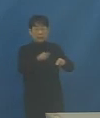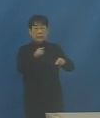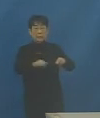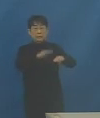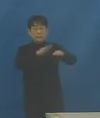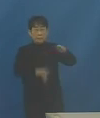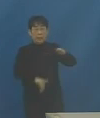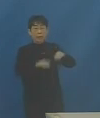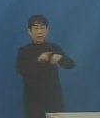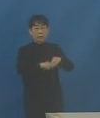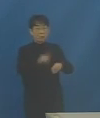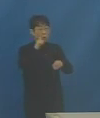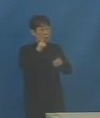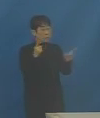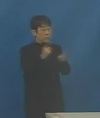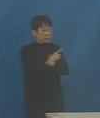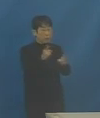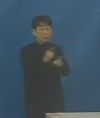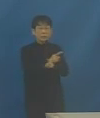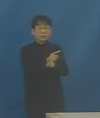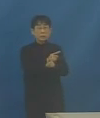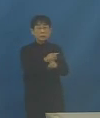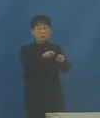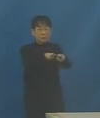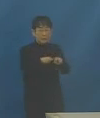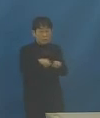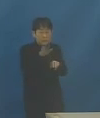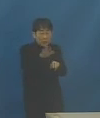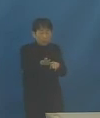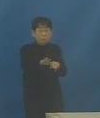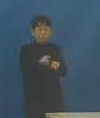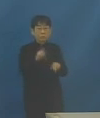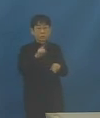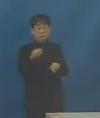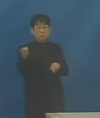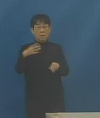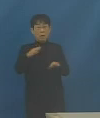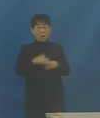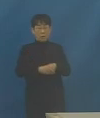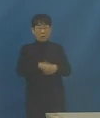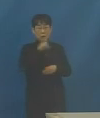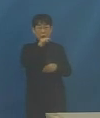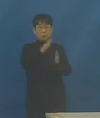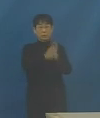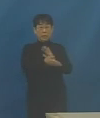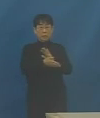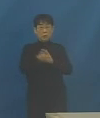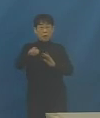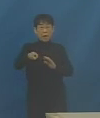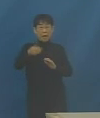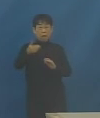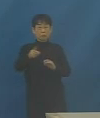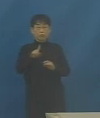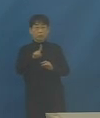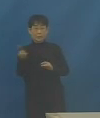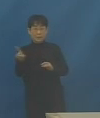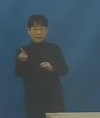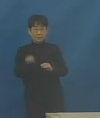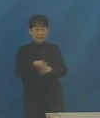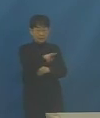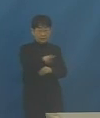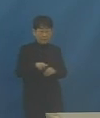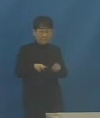の対象であるというふうな発言をしていますまあそうなるとと意見だとも伯備線インビスなどがも入ってしまうというような状況